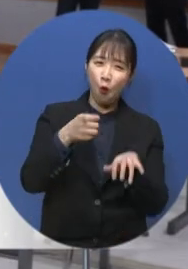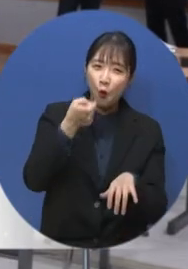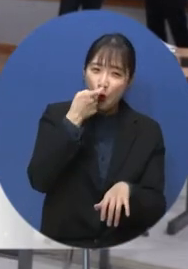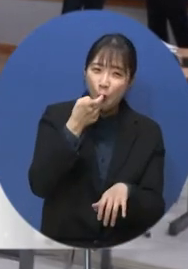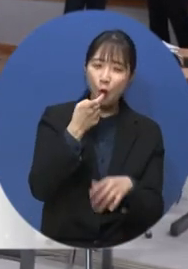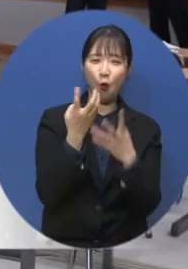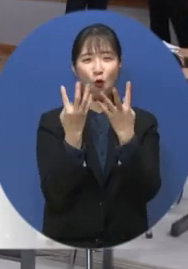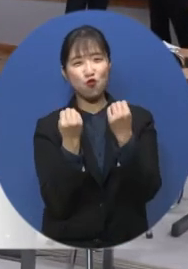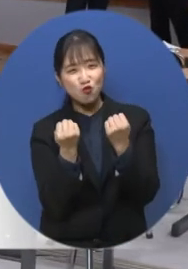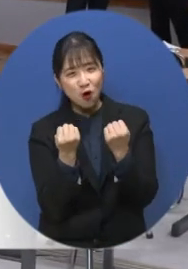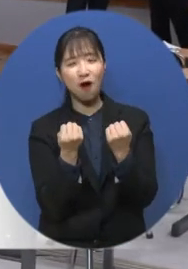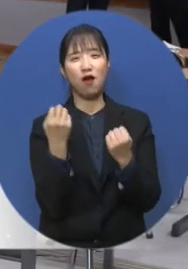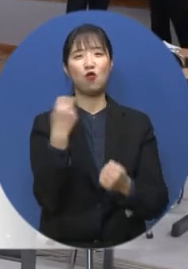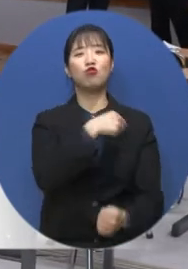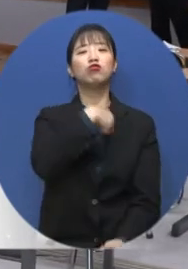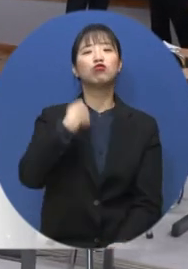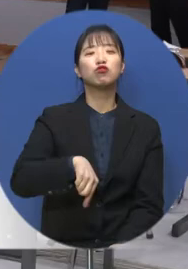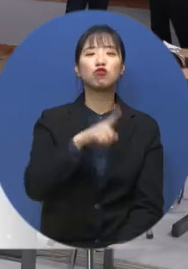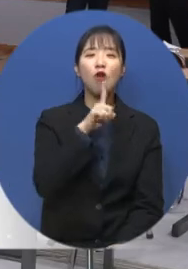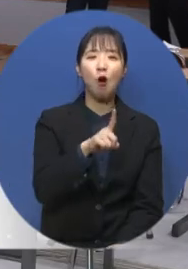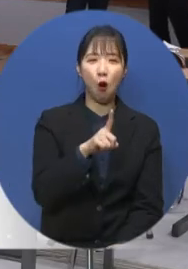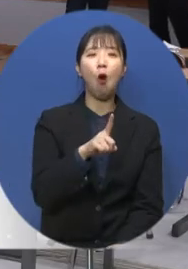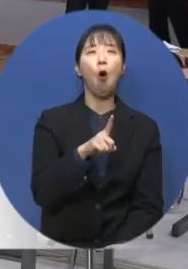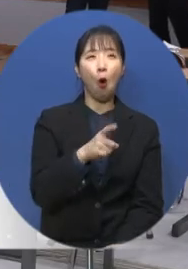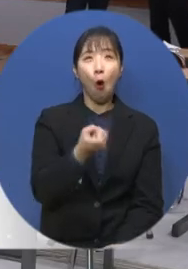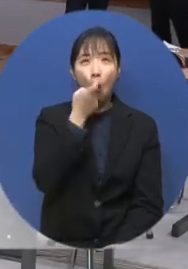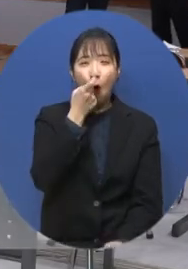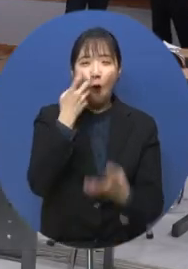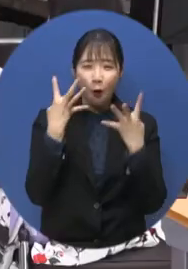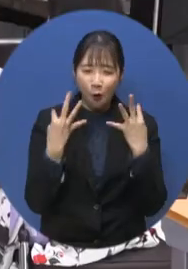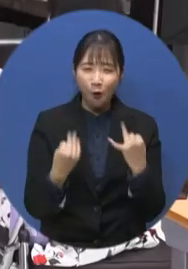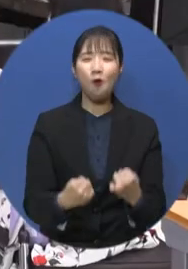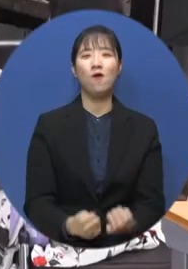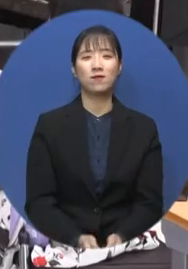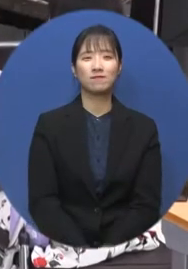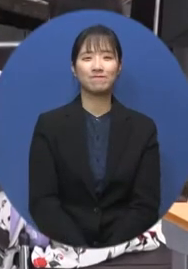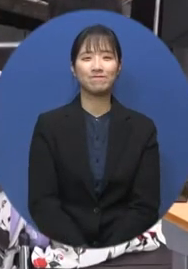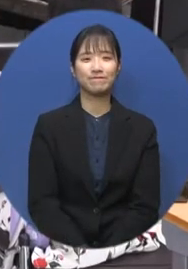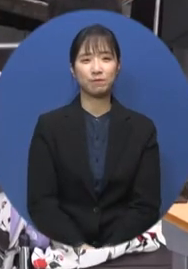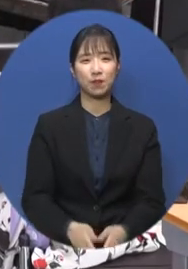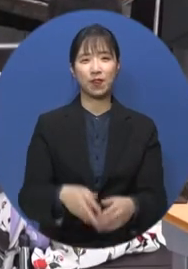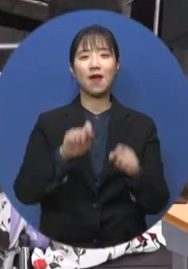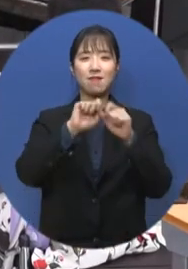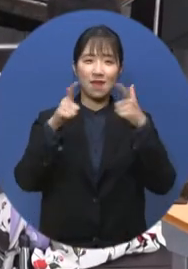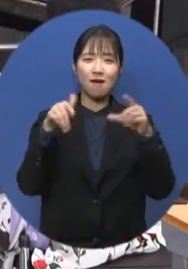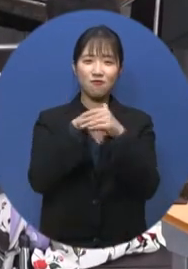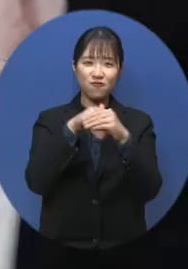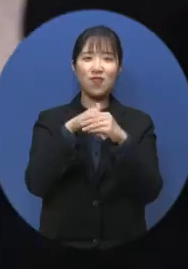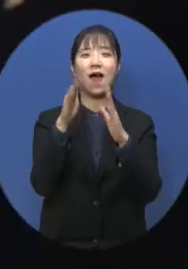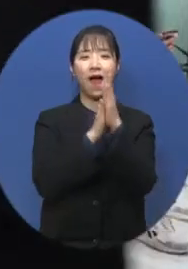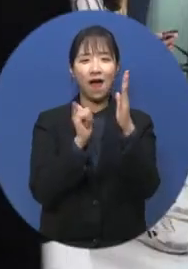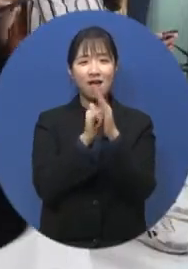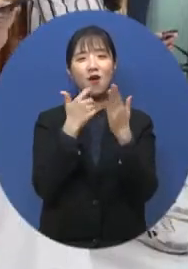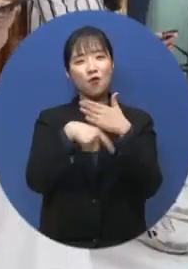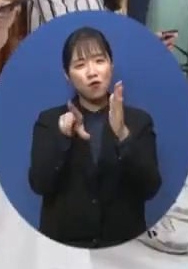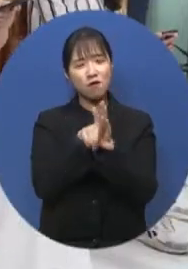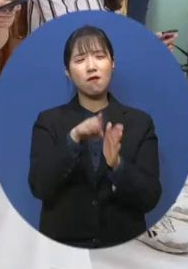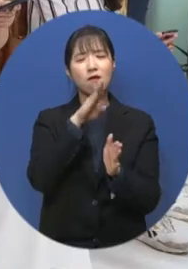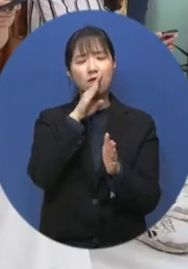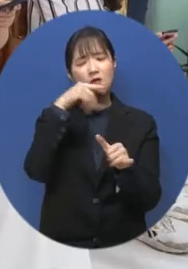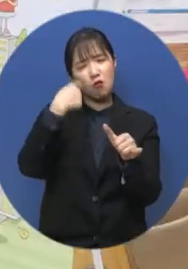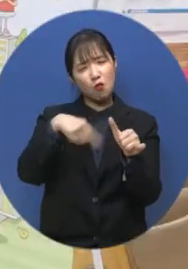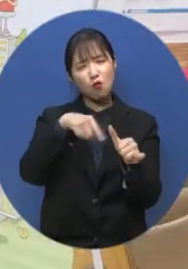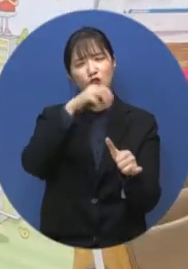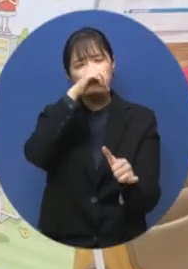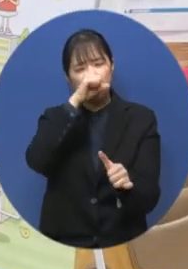수학도 배울 수 있고 그리고 중국어도 배울 수 있어서 너무 좋습니다. 다문화 가정을 위한 양질의 교육 돌봄 기회 제공